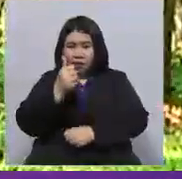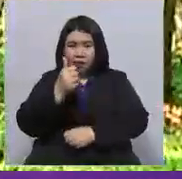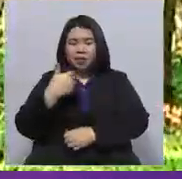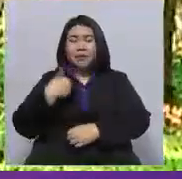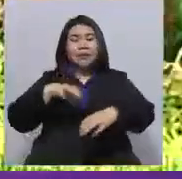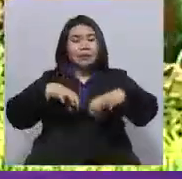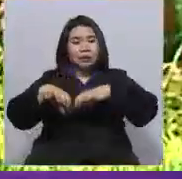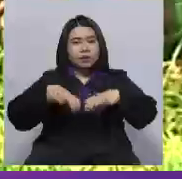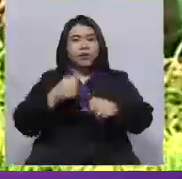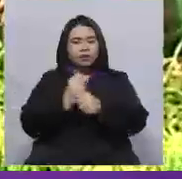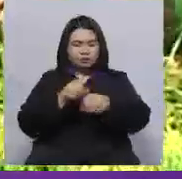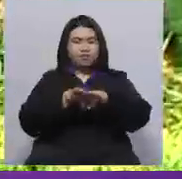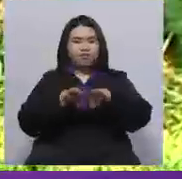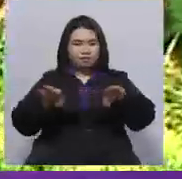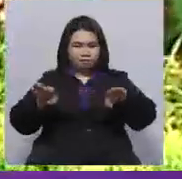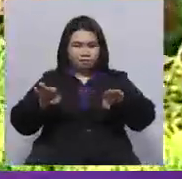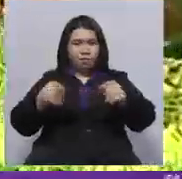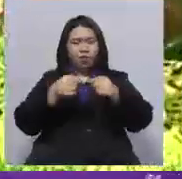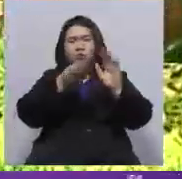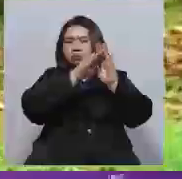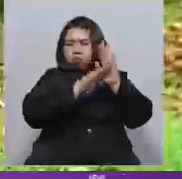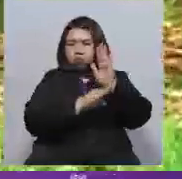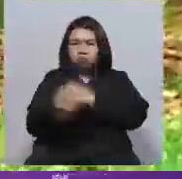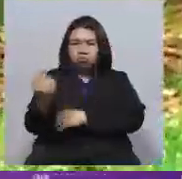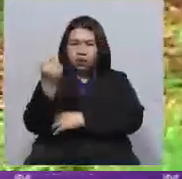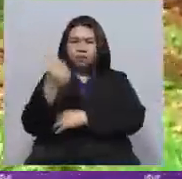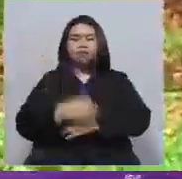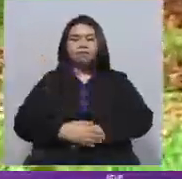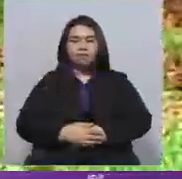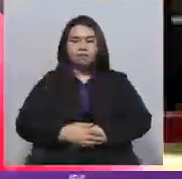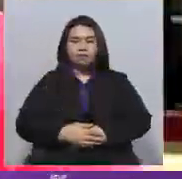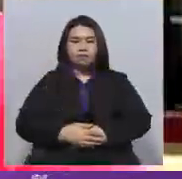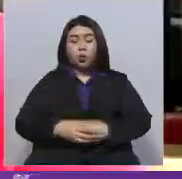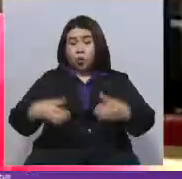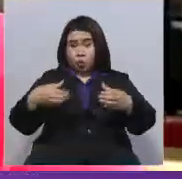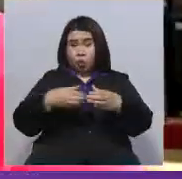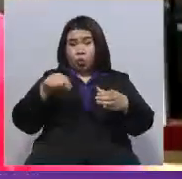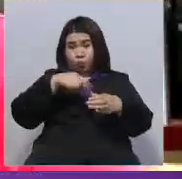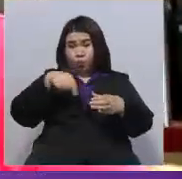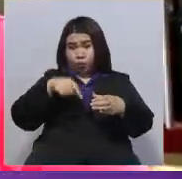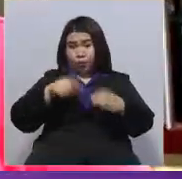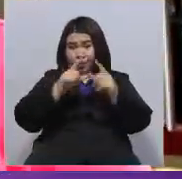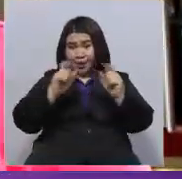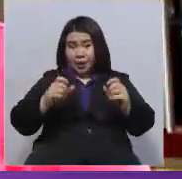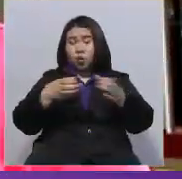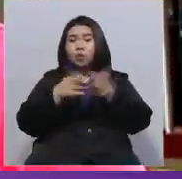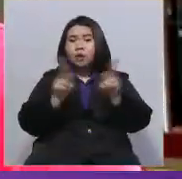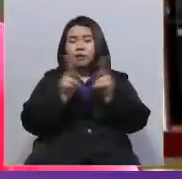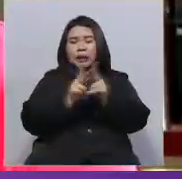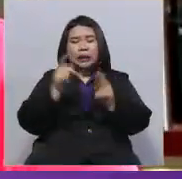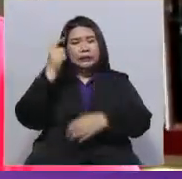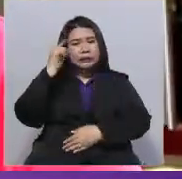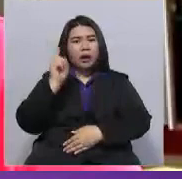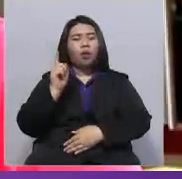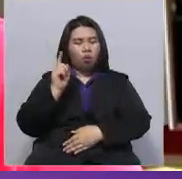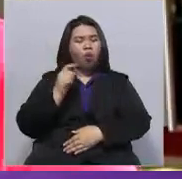บริหารจัดการที่ได้มาตรฐานเป็นระบบและเข้มแข็ง ทางสหกรณ์มะขามเรานะครับทางคณะกรรมการเนี่ยได้เล็งเห็นถึง